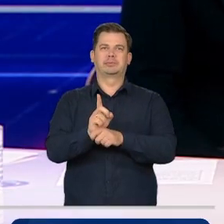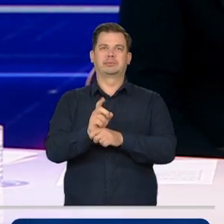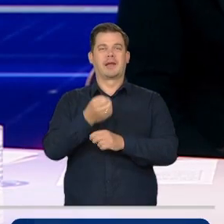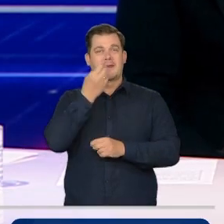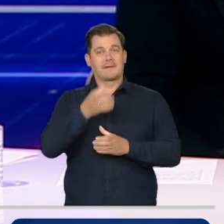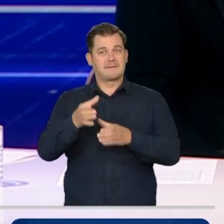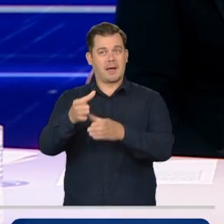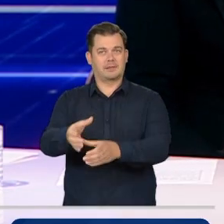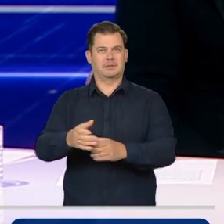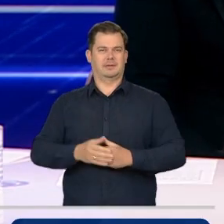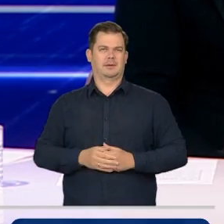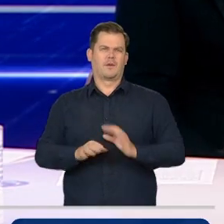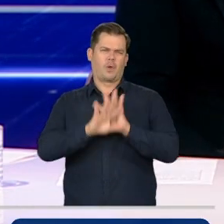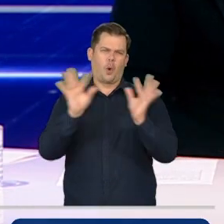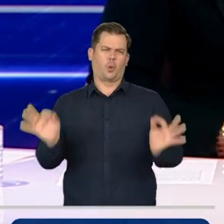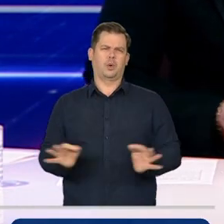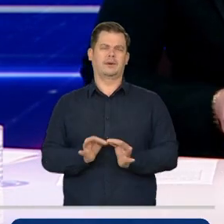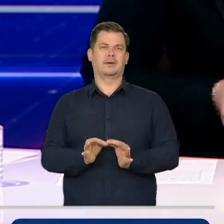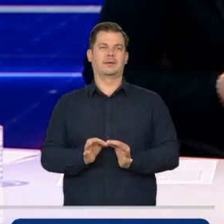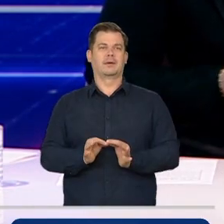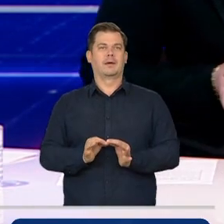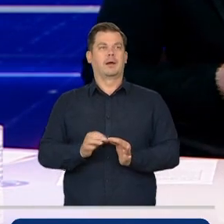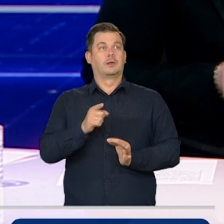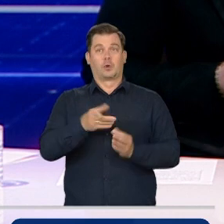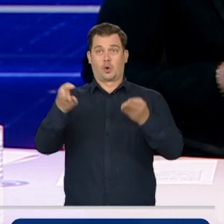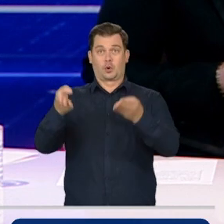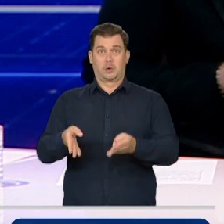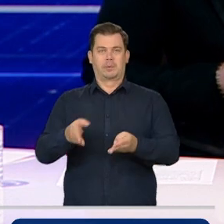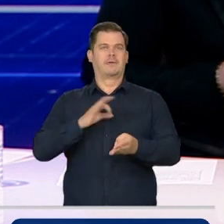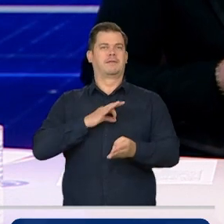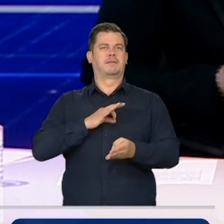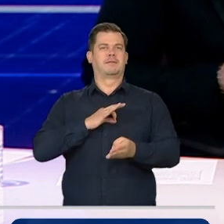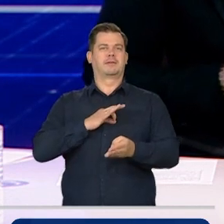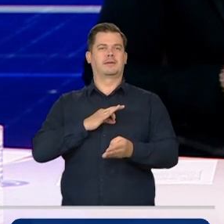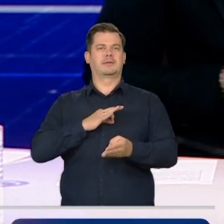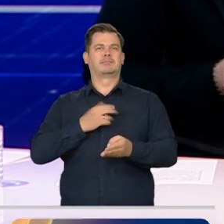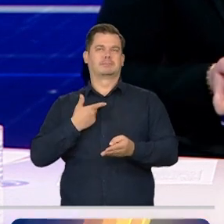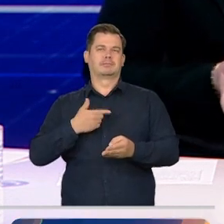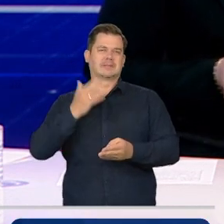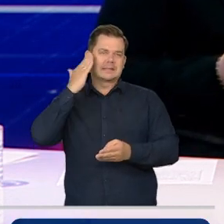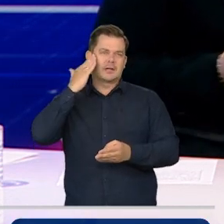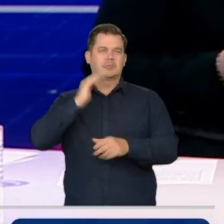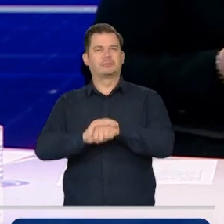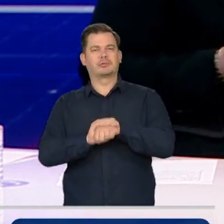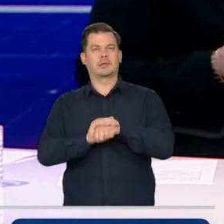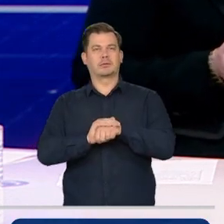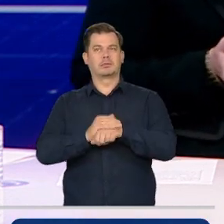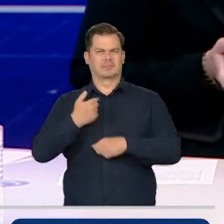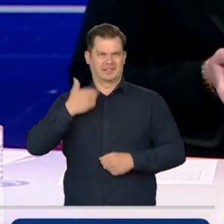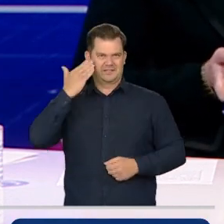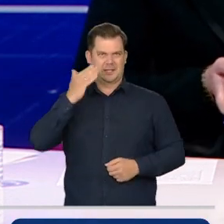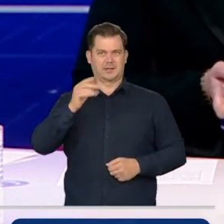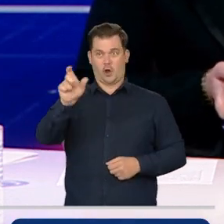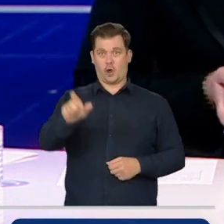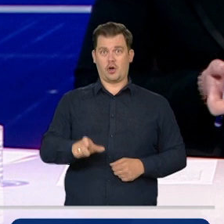Generalnie rzecz biorąc, na grobach naszych bliskich zmarłych czy przyjaciół, bo wierzymy, że